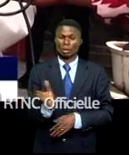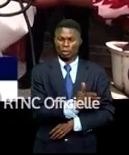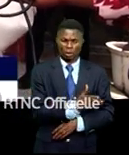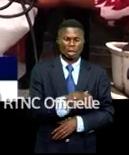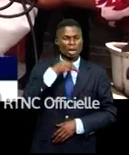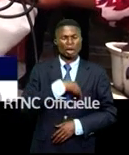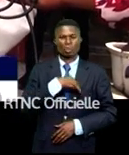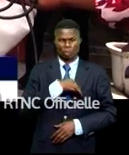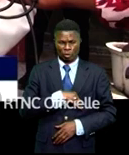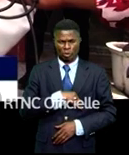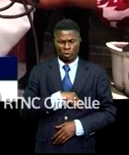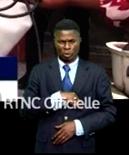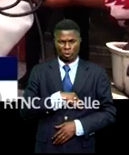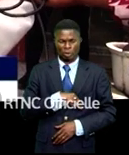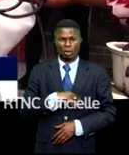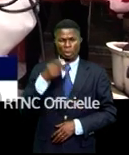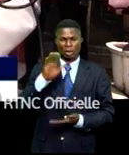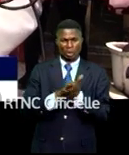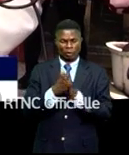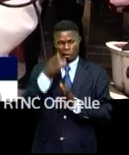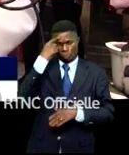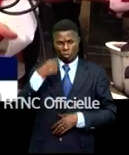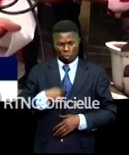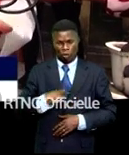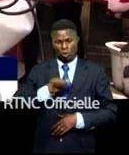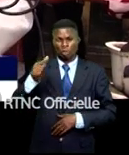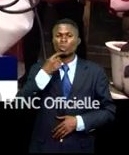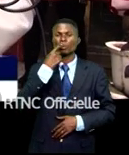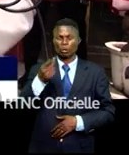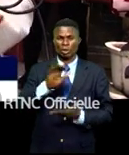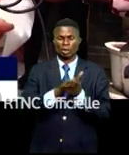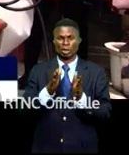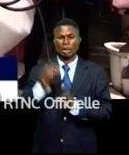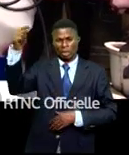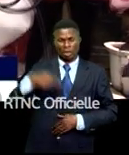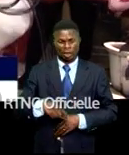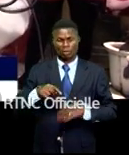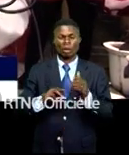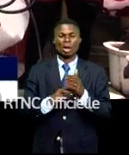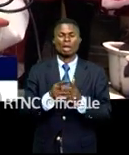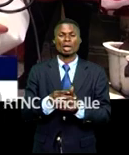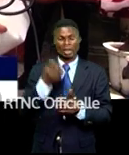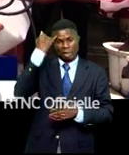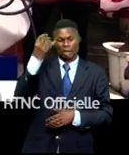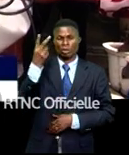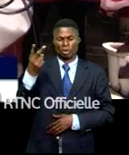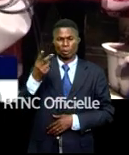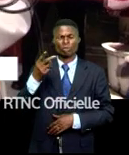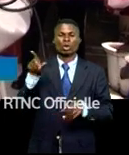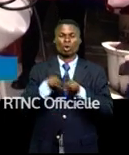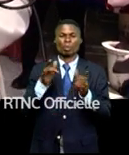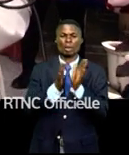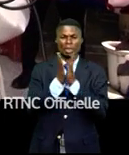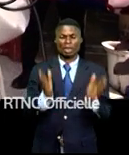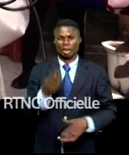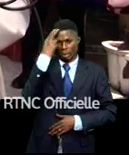la mission qui est désormais la sienne. Comme il a dit lui-même, il est venu chez moi à double titre, comme fidèle catholique,